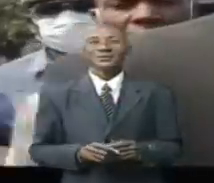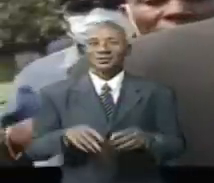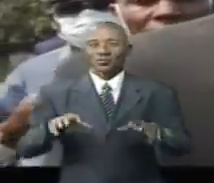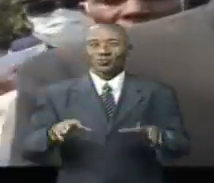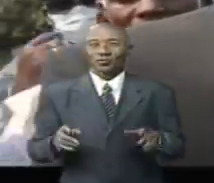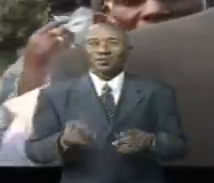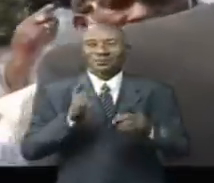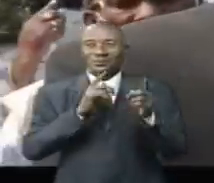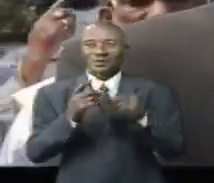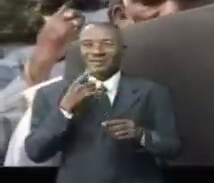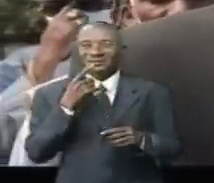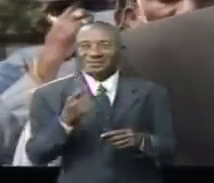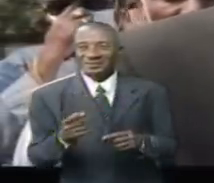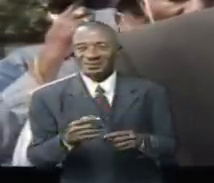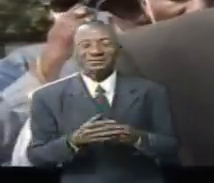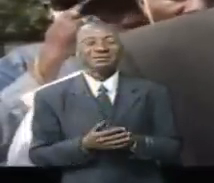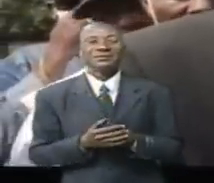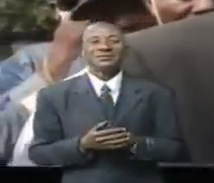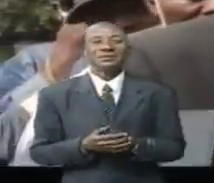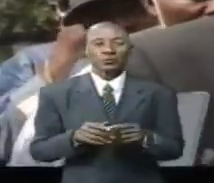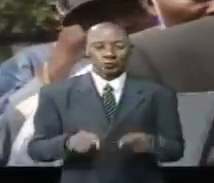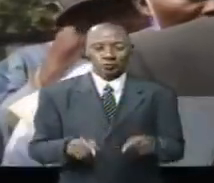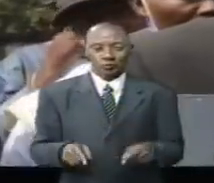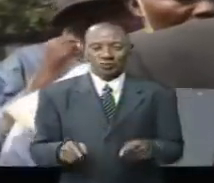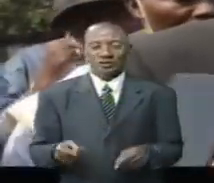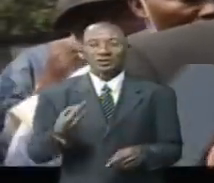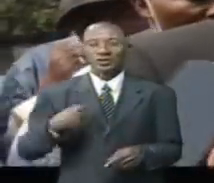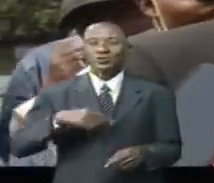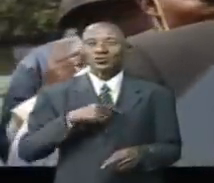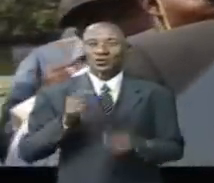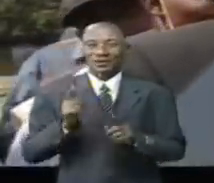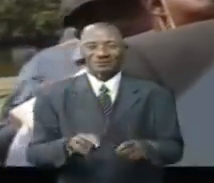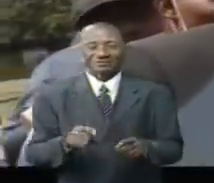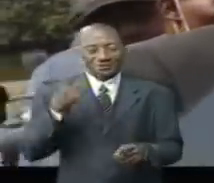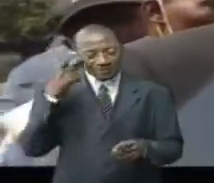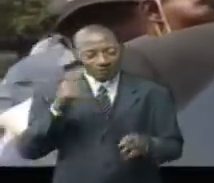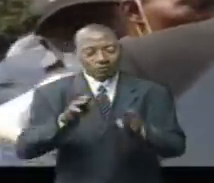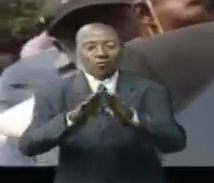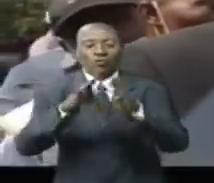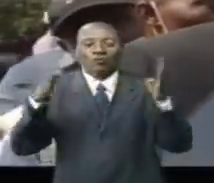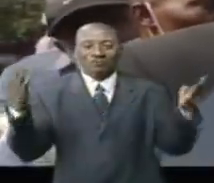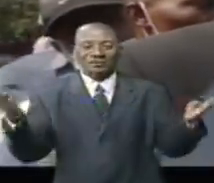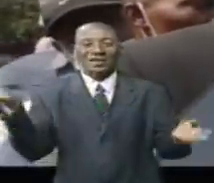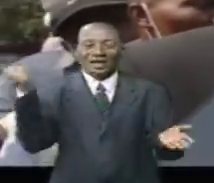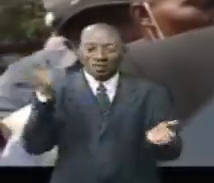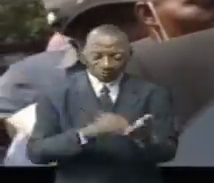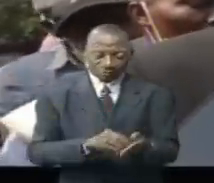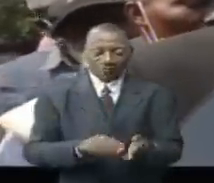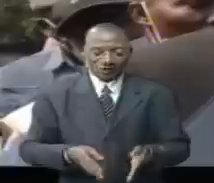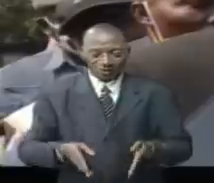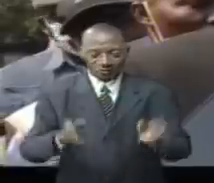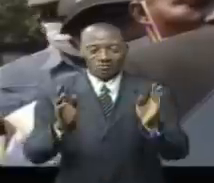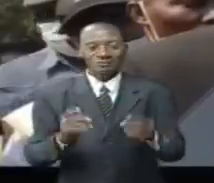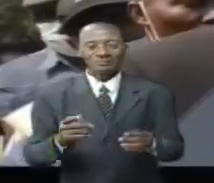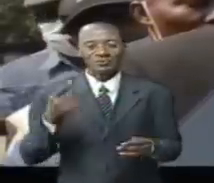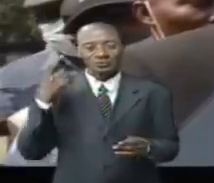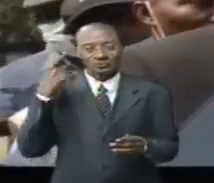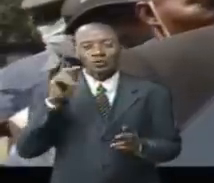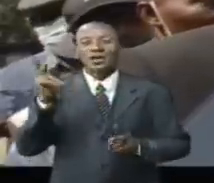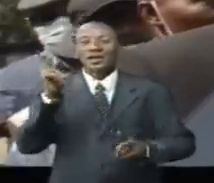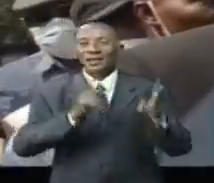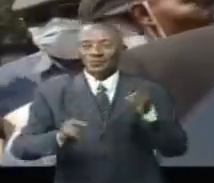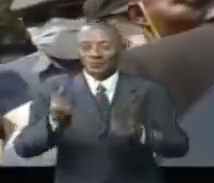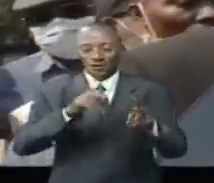Deuxièmement, je suis venu lui transmettre le message relatif à l'ouverture de la